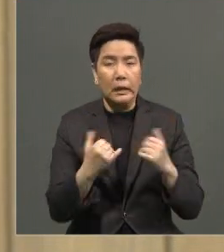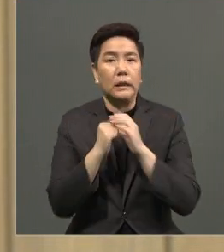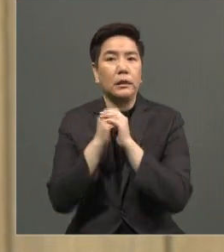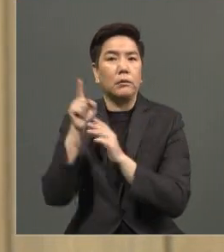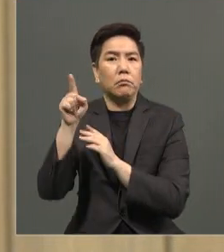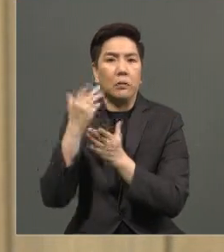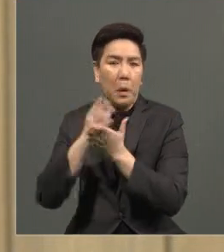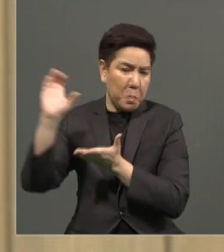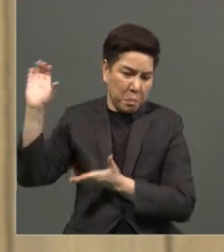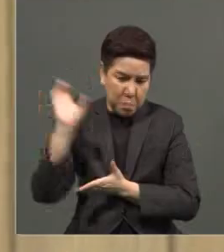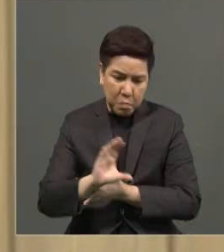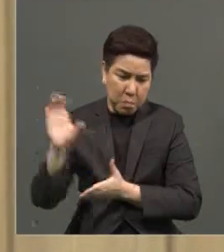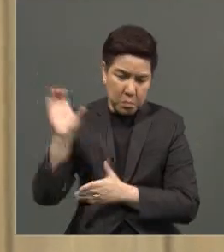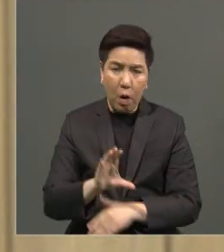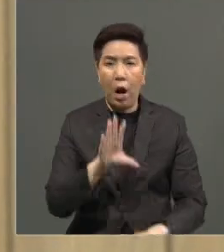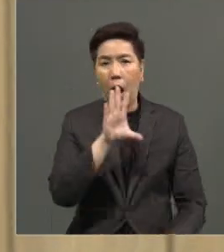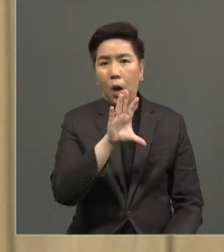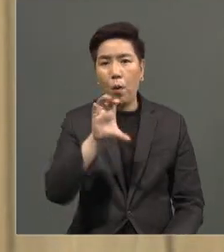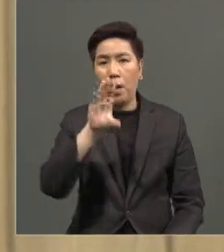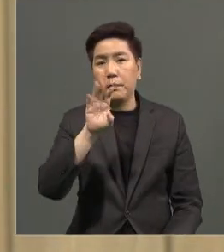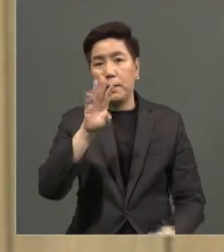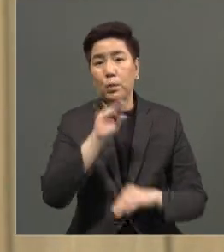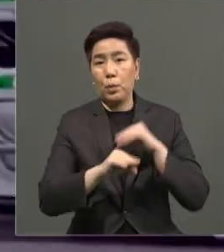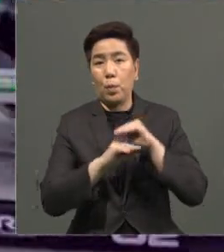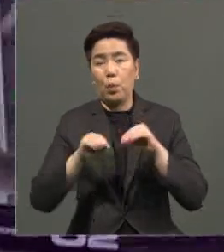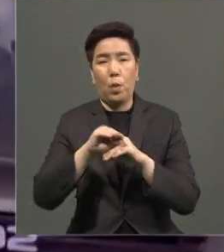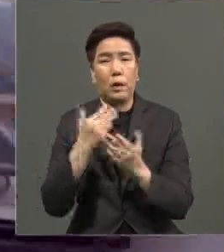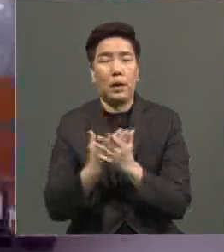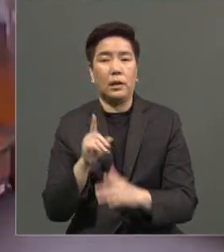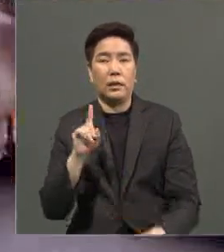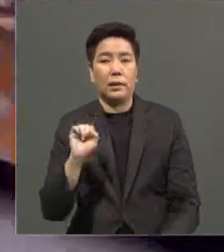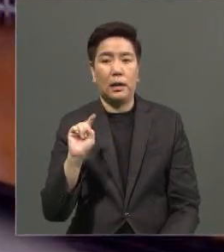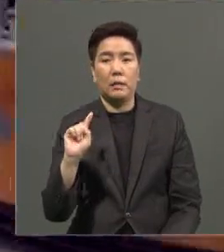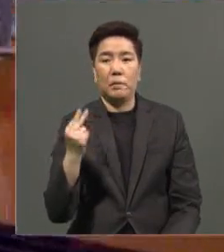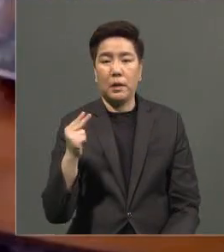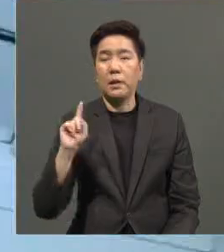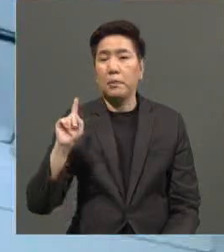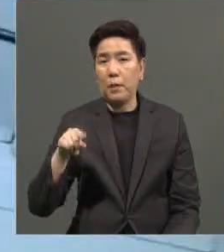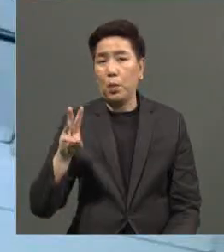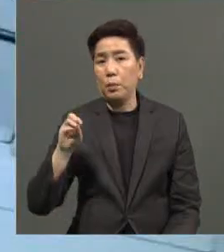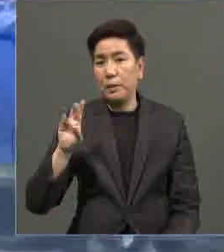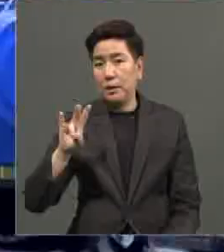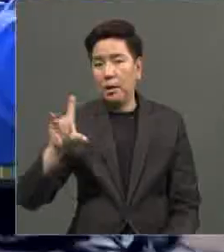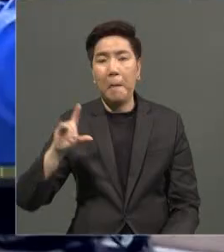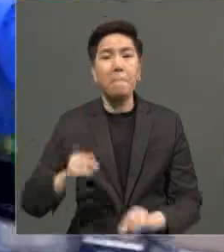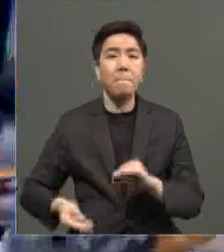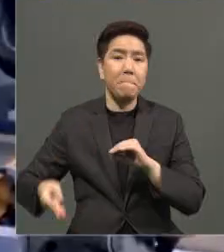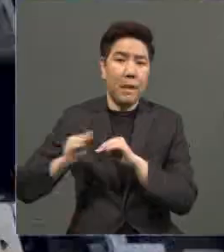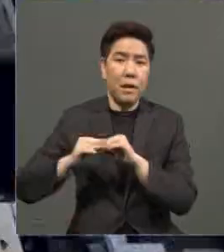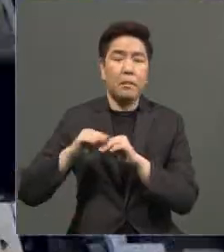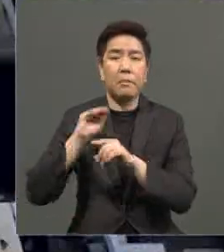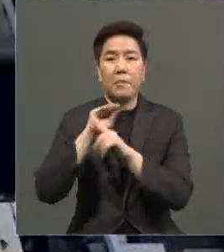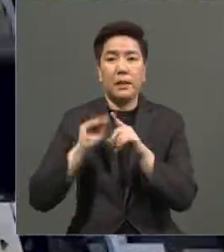ส่งเสริมการลงทุนจำนวน 554โครงการครับเงินลงทุน1146 7ล้านบาทเพิ่มขึ้นถึง